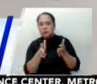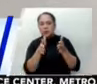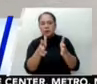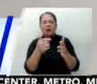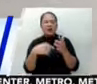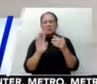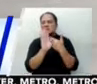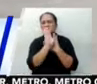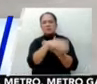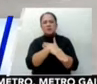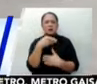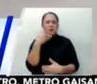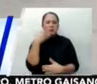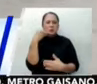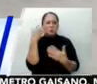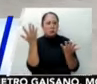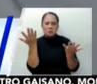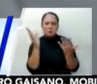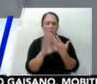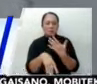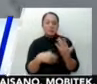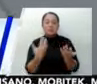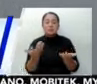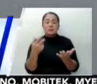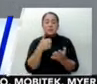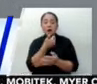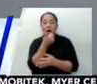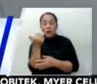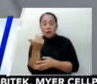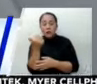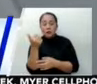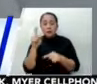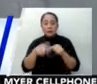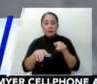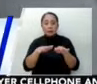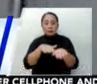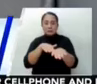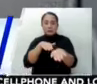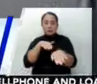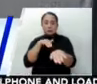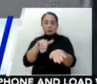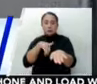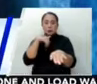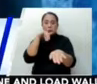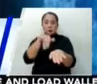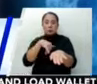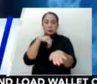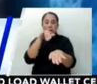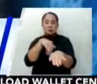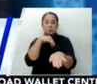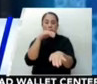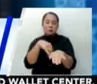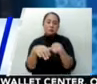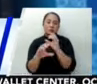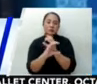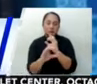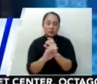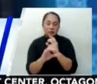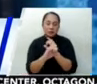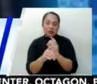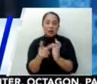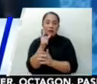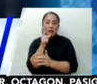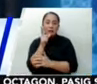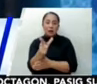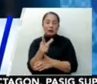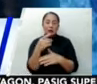mga pinanggalingan. Ang mga hindi na makaatras, nanatili na lang sa loob ng kanilang mga sasakyan. Maswerte kung may aircon